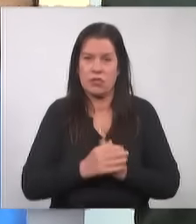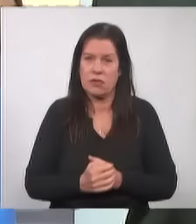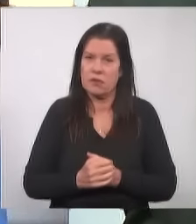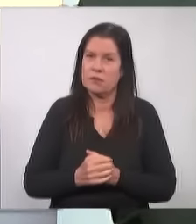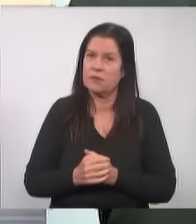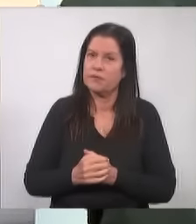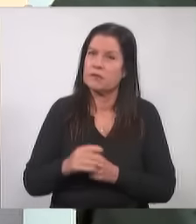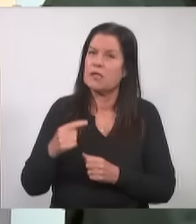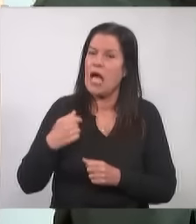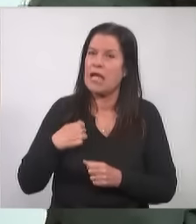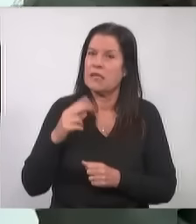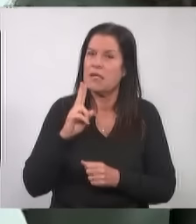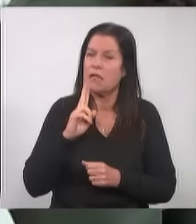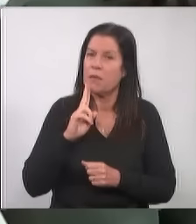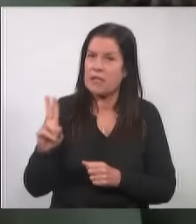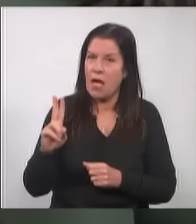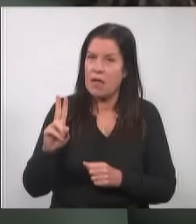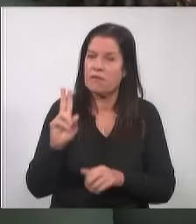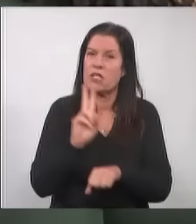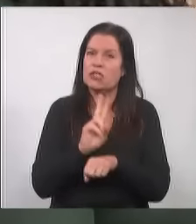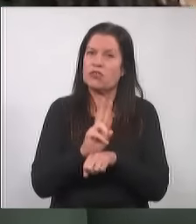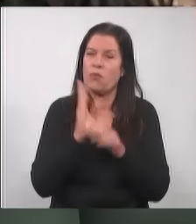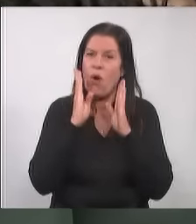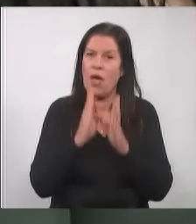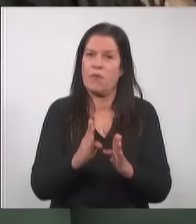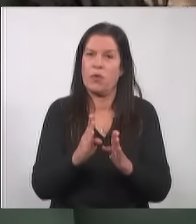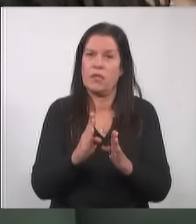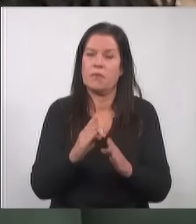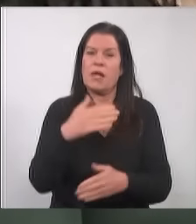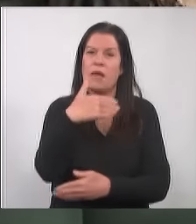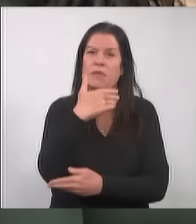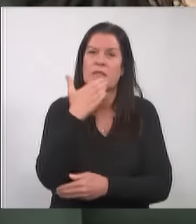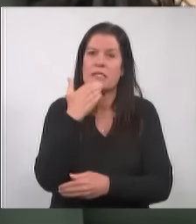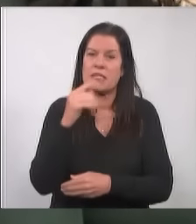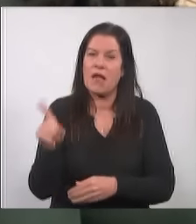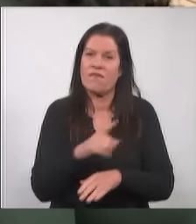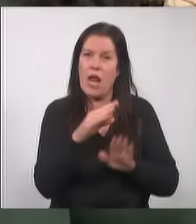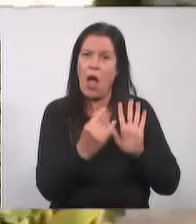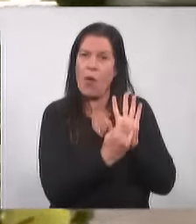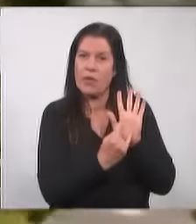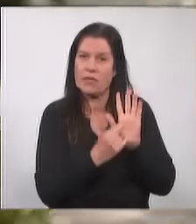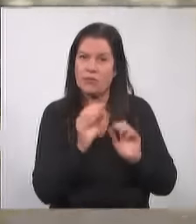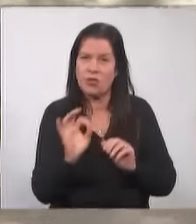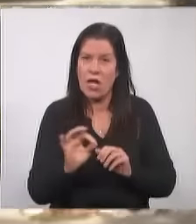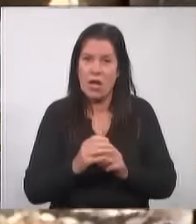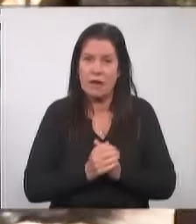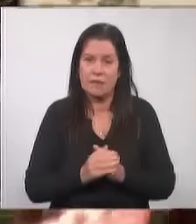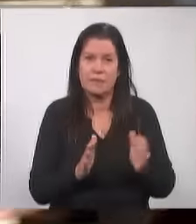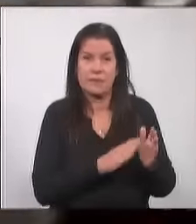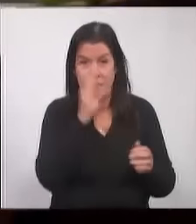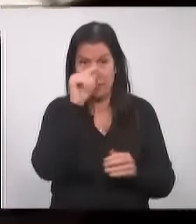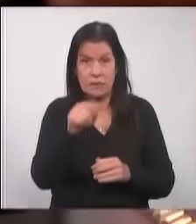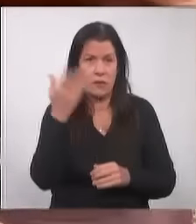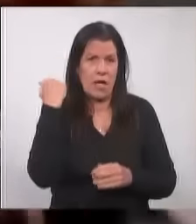אני מתחייב. לשמור אמונים. לשמור אמונים. למדינת ישראל ולחוקיה. למדינת ישראל ולחוקיה. לאוראל היו תוכניות